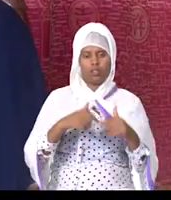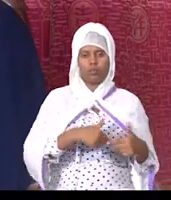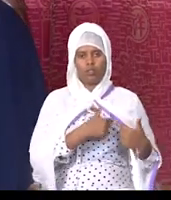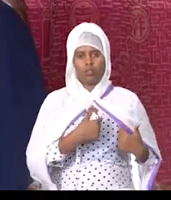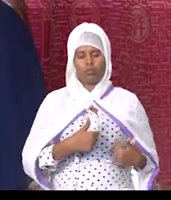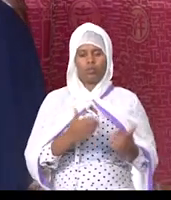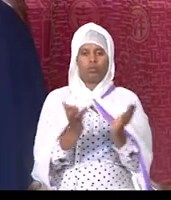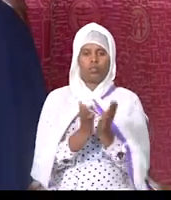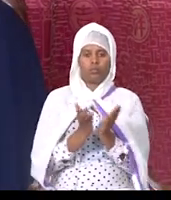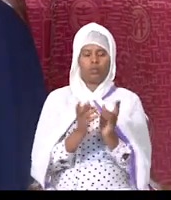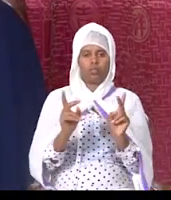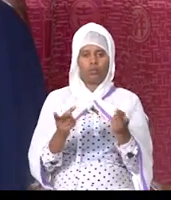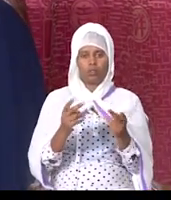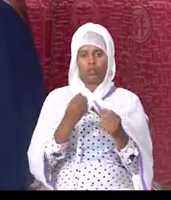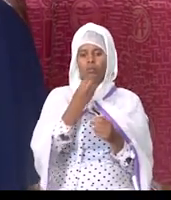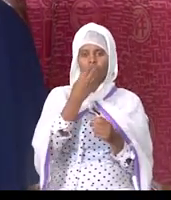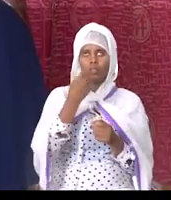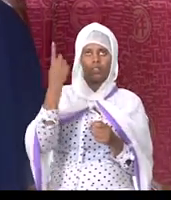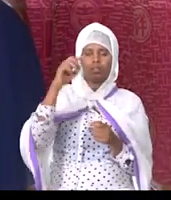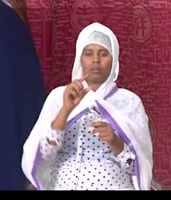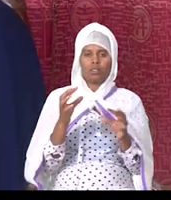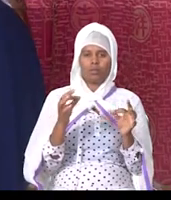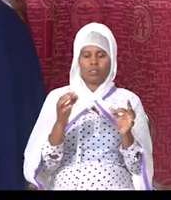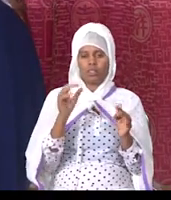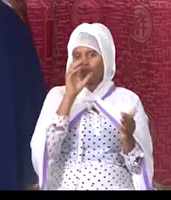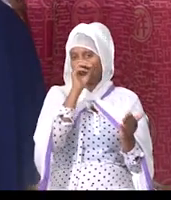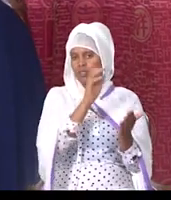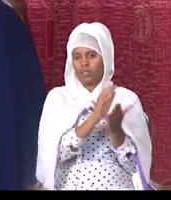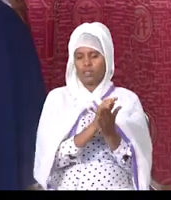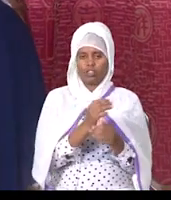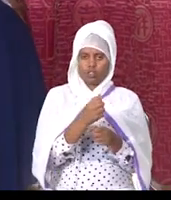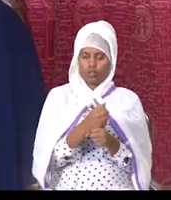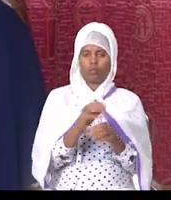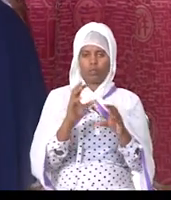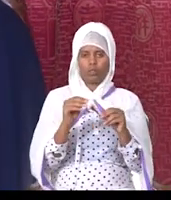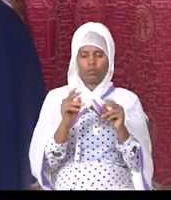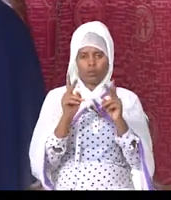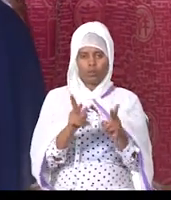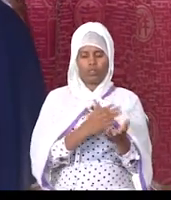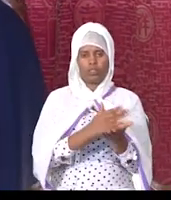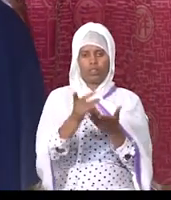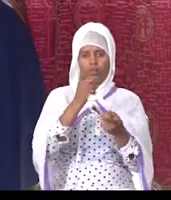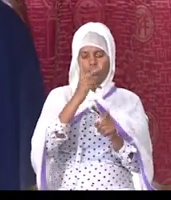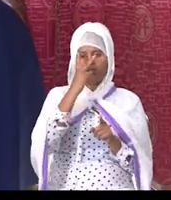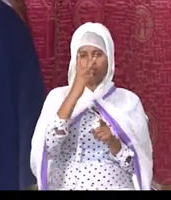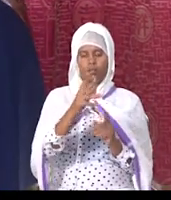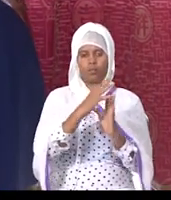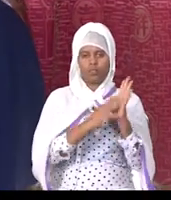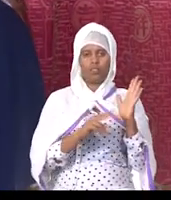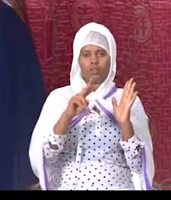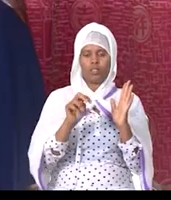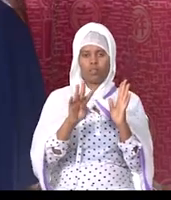ልቦንኦም ብትምህርቲ ወይ ከዓ ብፍልጠት ናይ እግዚኣብሄር ብረቂቕ ምስጢር ጸኒዖም እዮም ማለት እዩ። ካብኡ ቀፂልና ተርእና